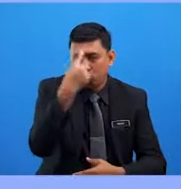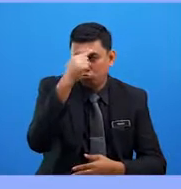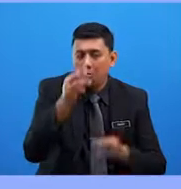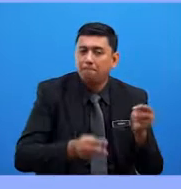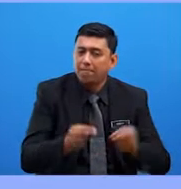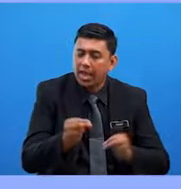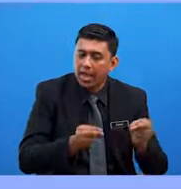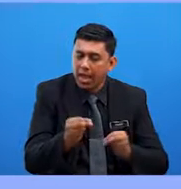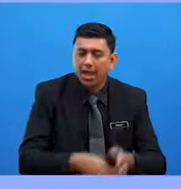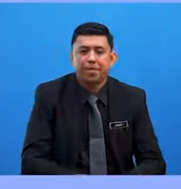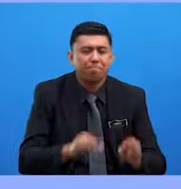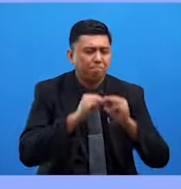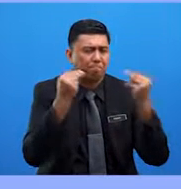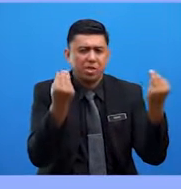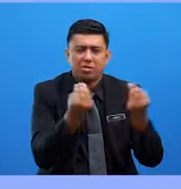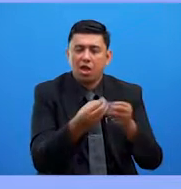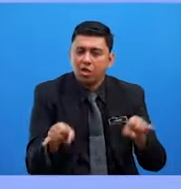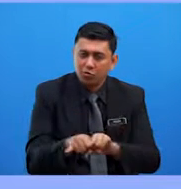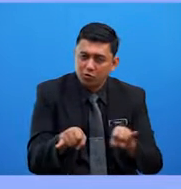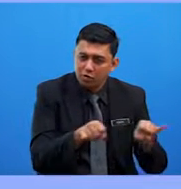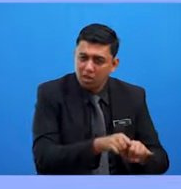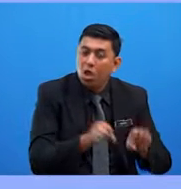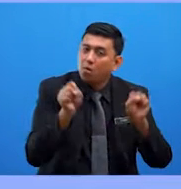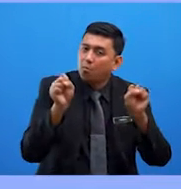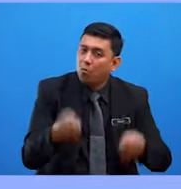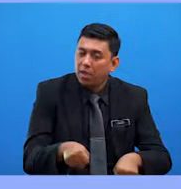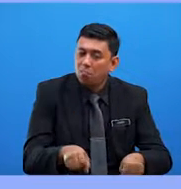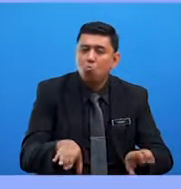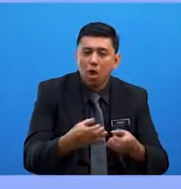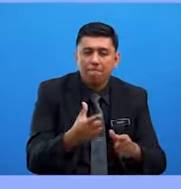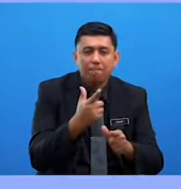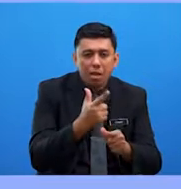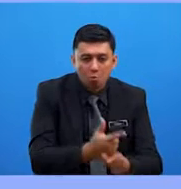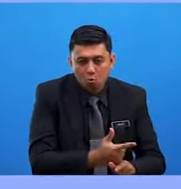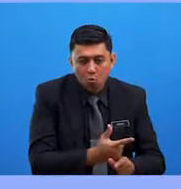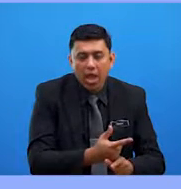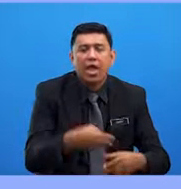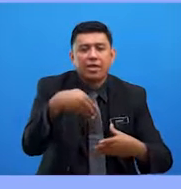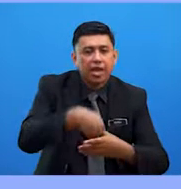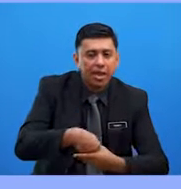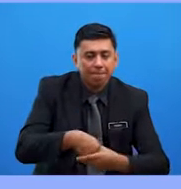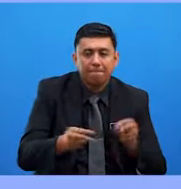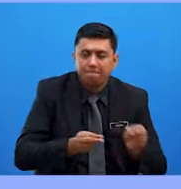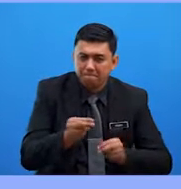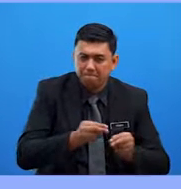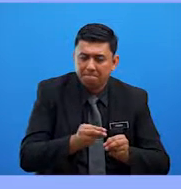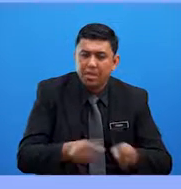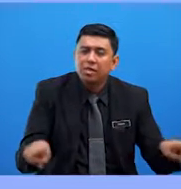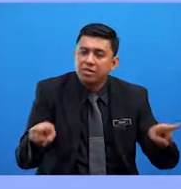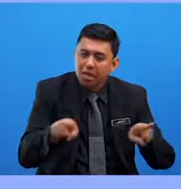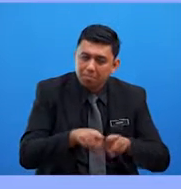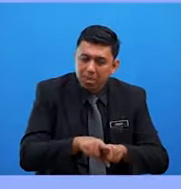perniagaan. Masyarakat juga boleh membuat pelaburan dalam perniagaan sama